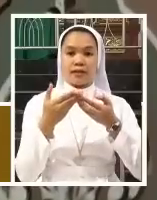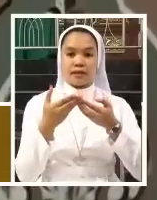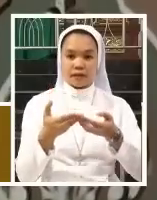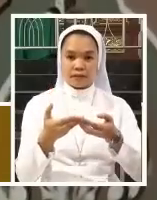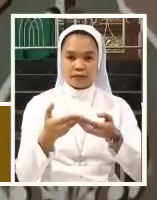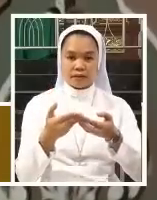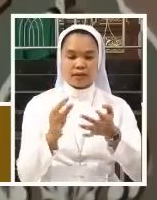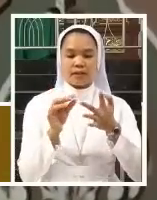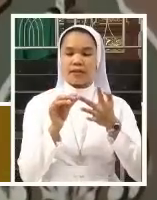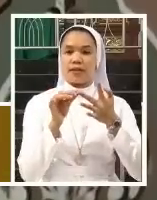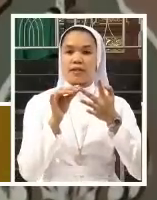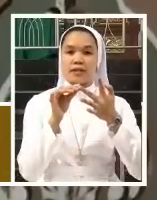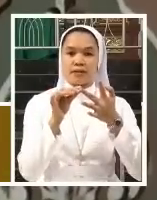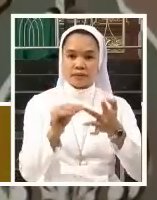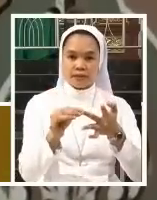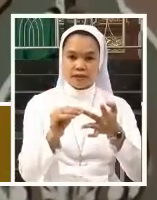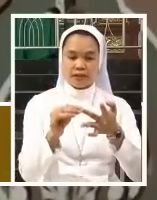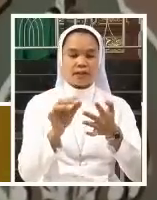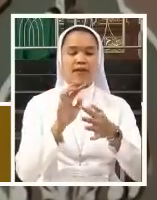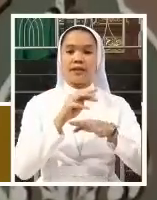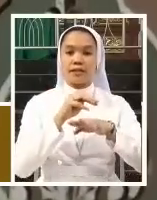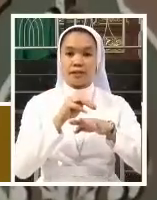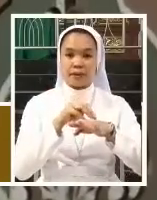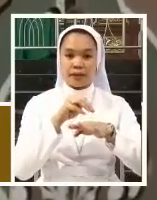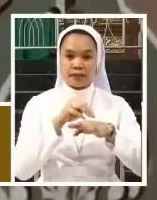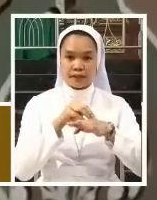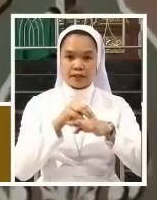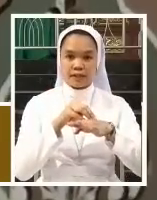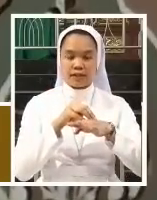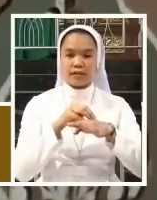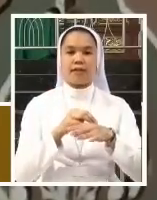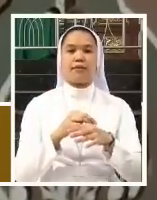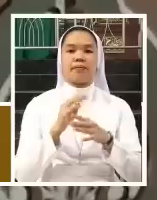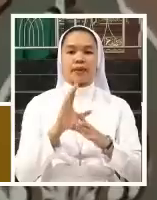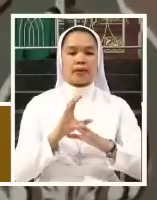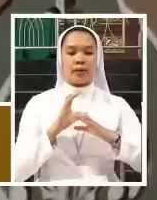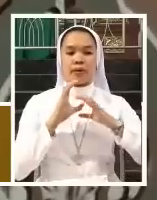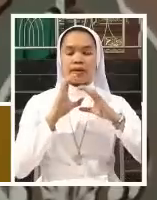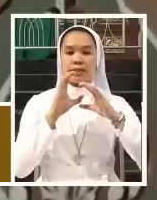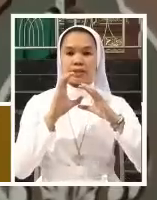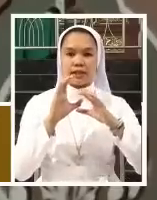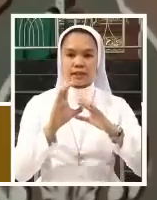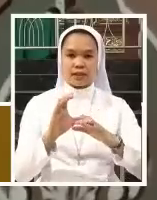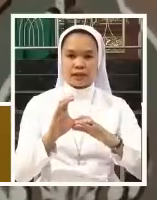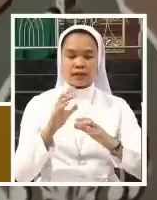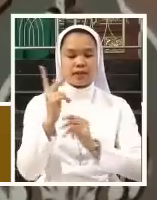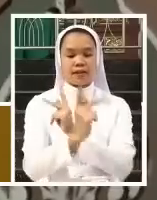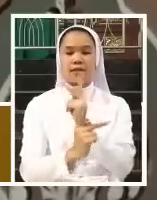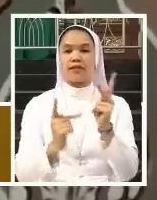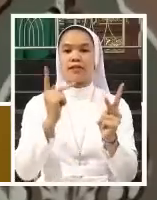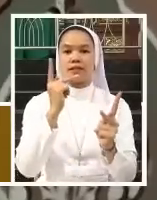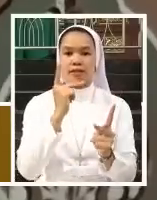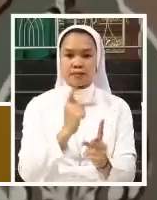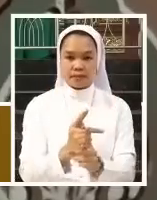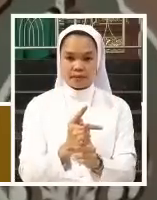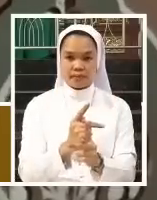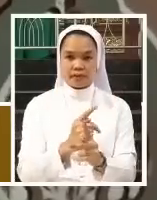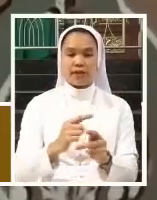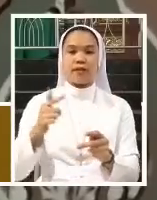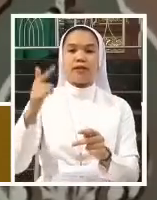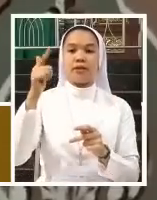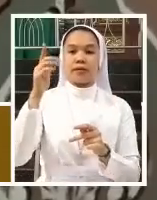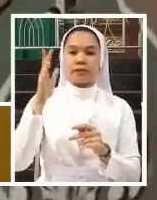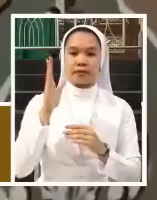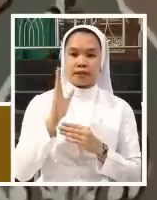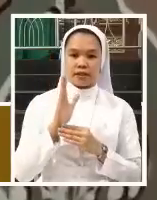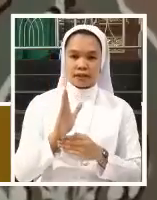partikular na ministeryo para ikonsagrar ang maduwaan ng Diyos.